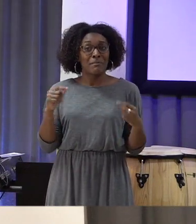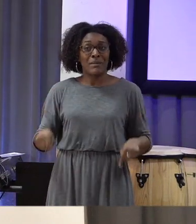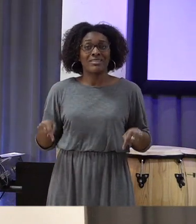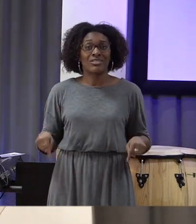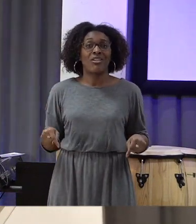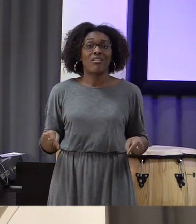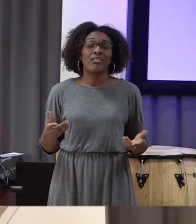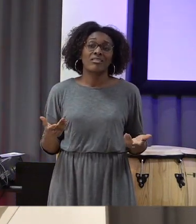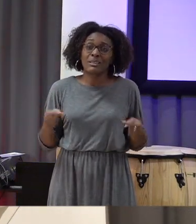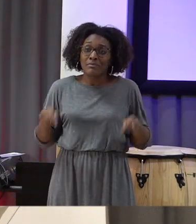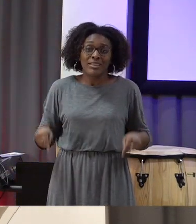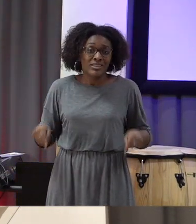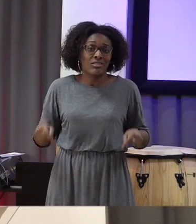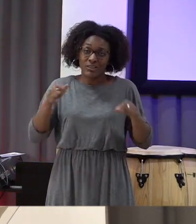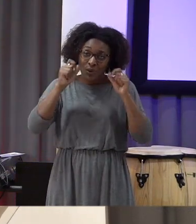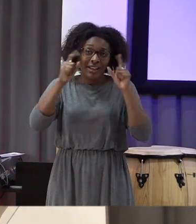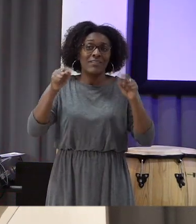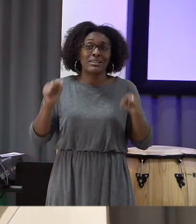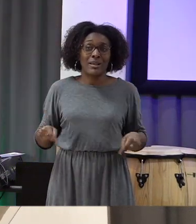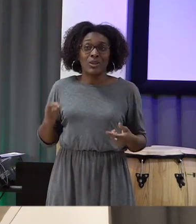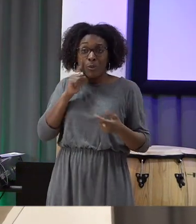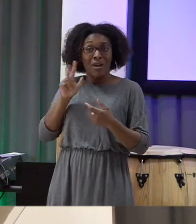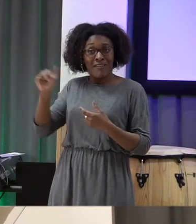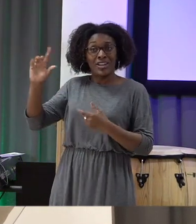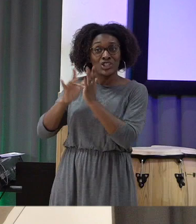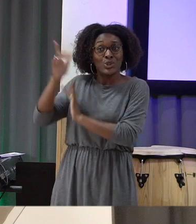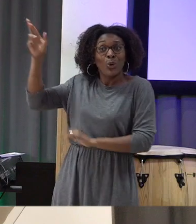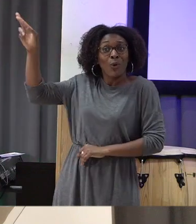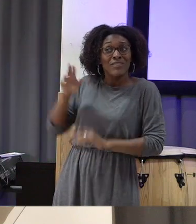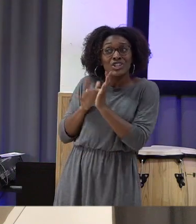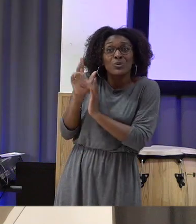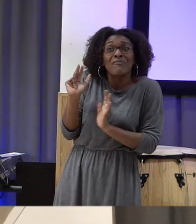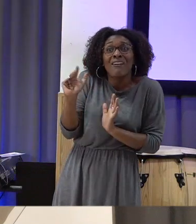est près de nous. Tout près.